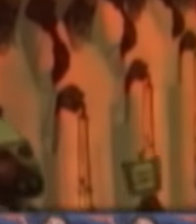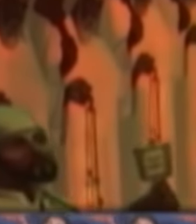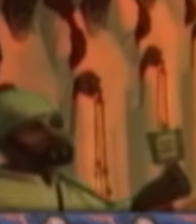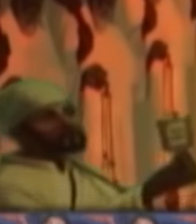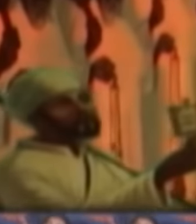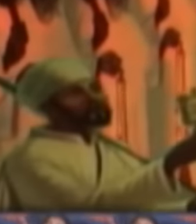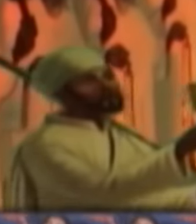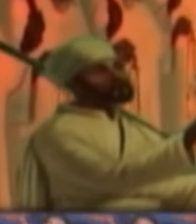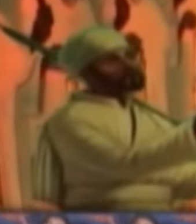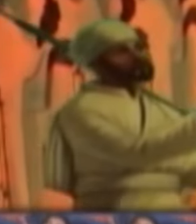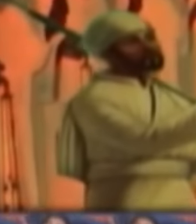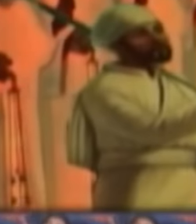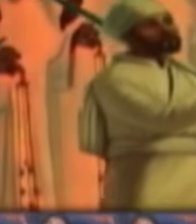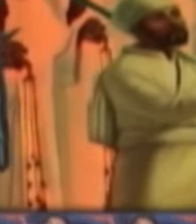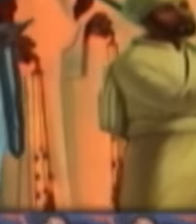ሃሌሉያ